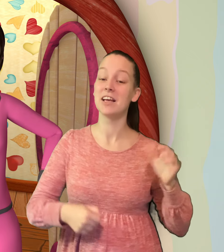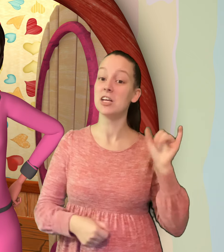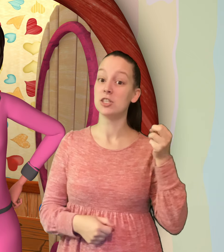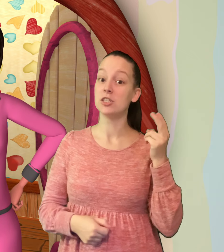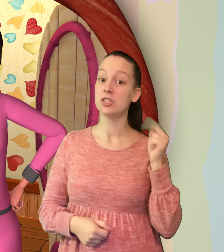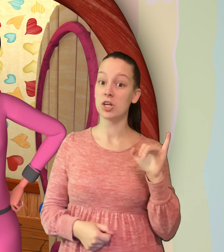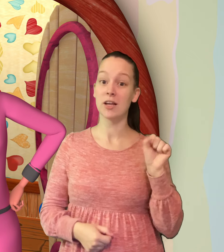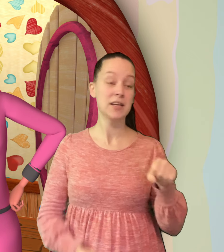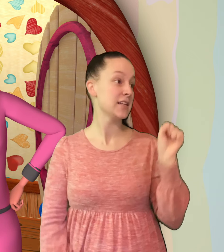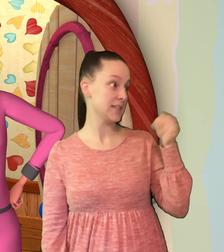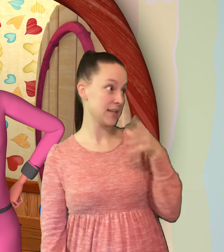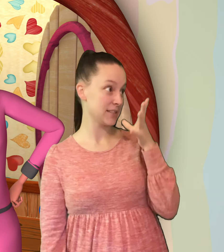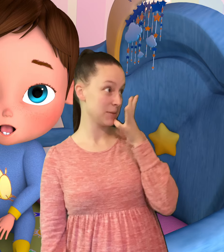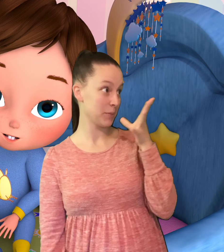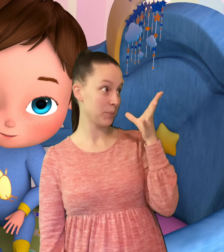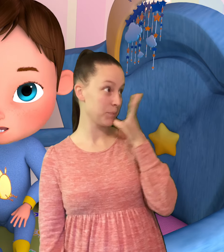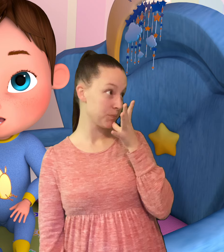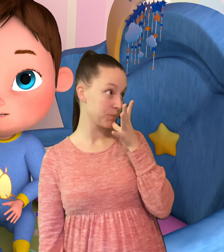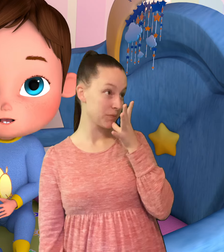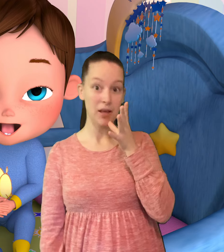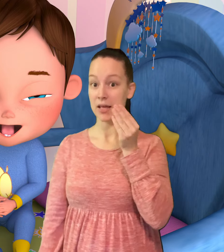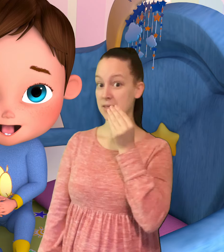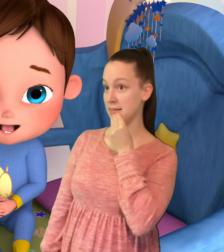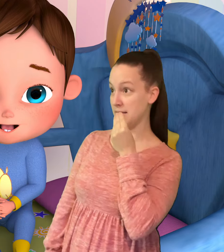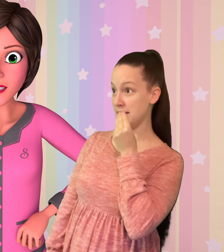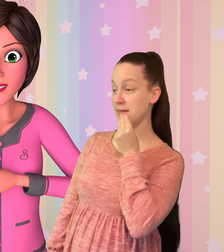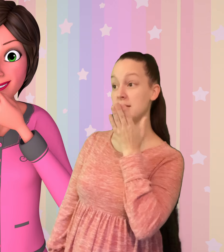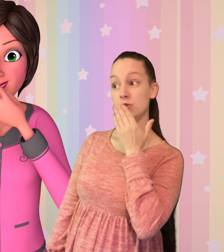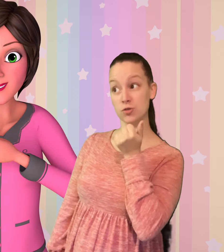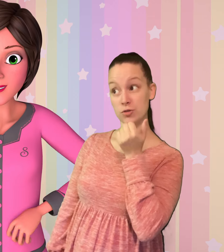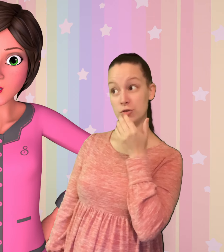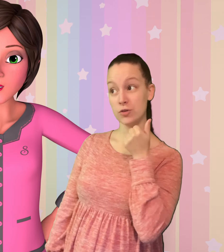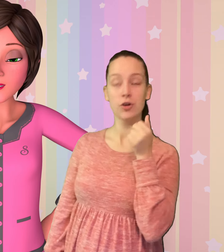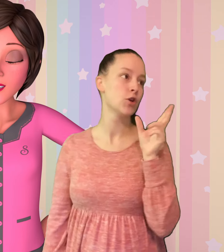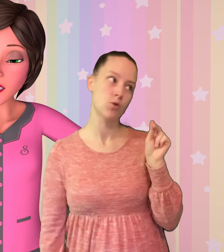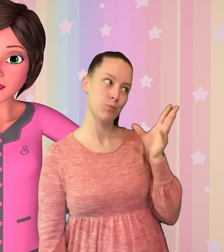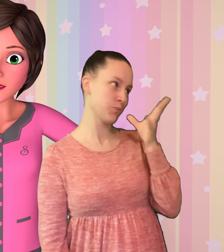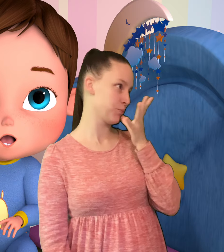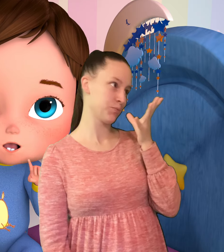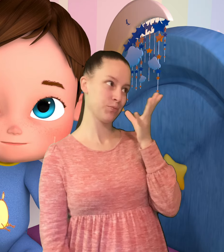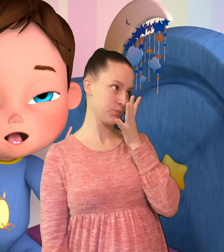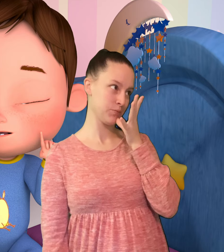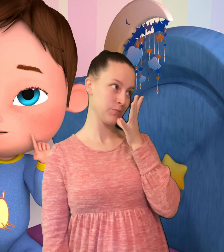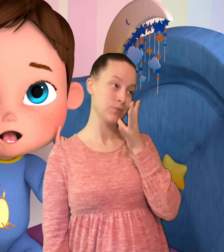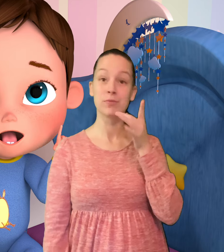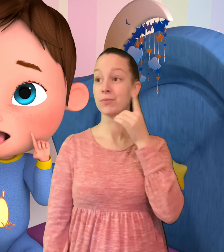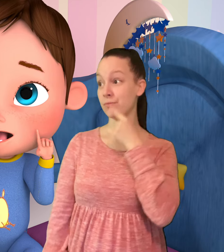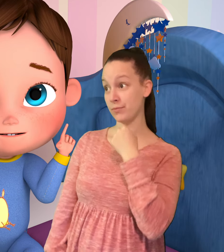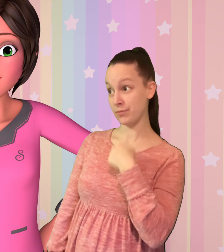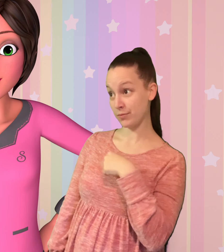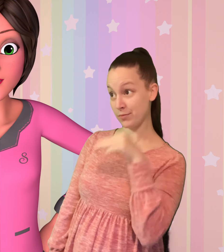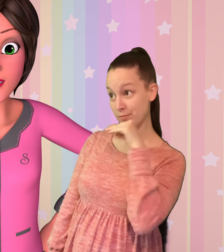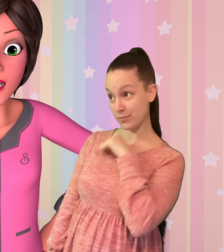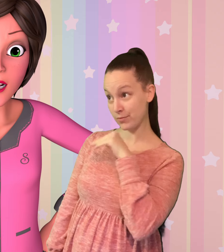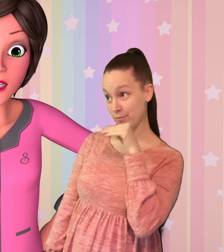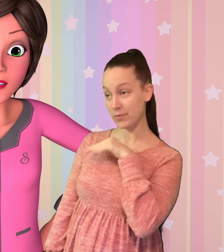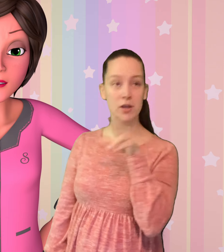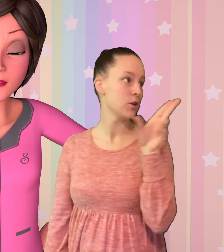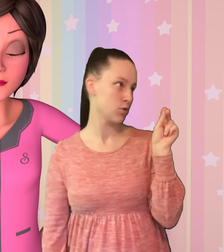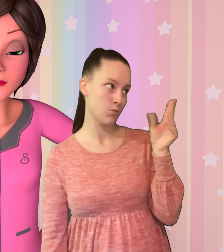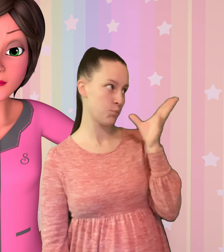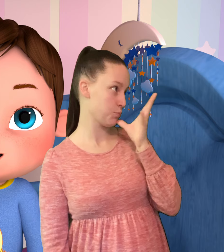ママジニーはいママお砂糖食べた家ママ